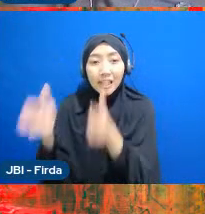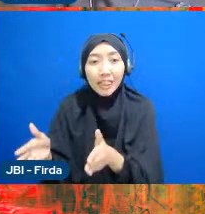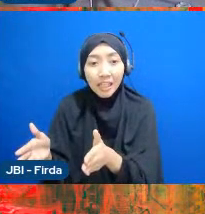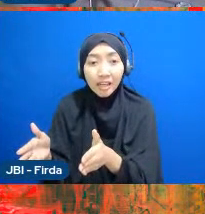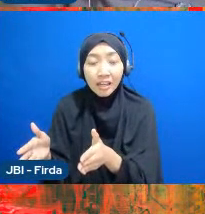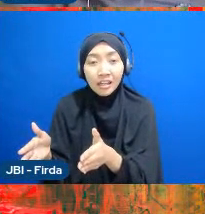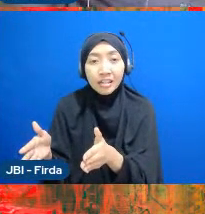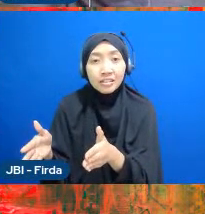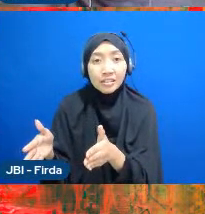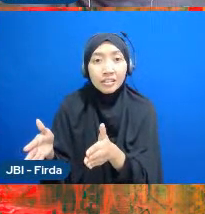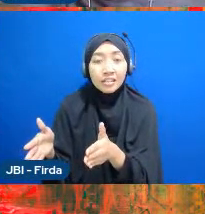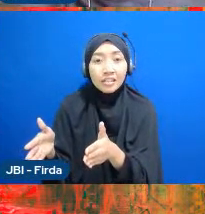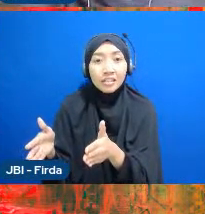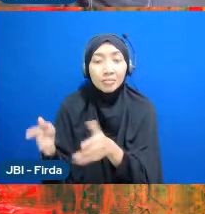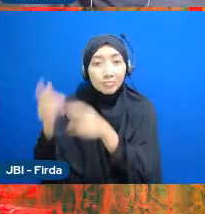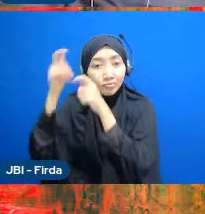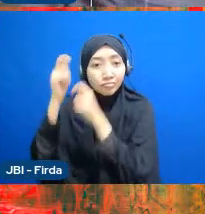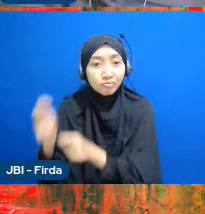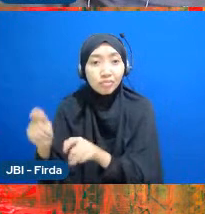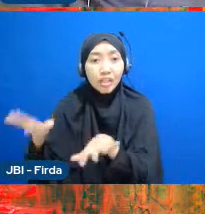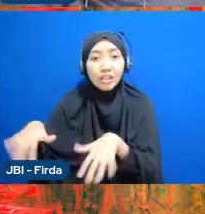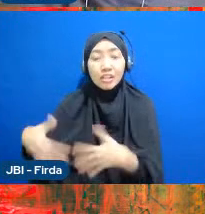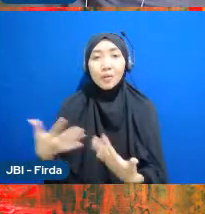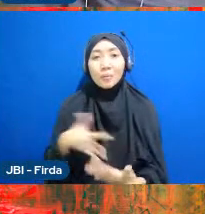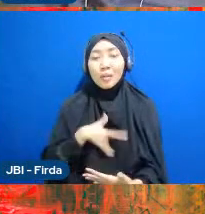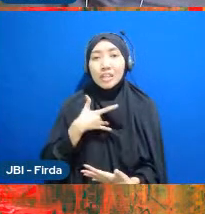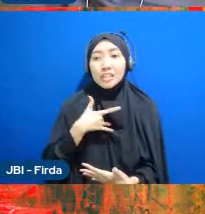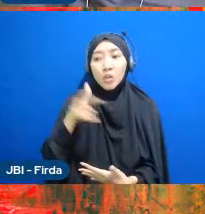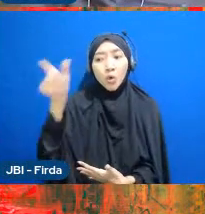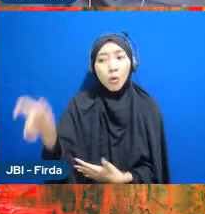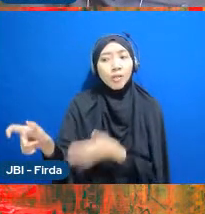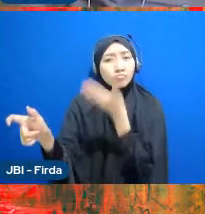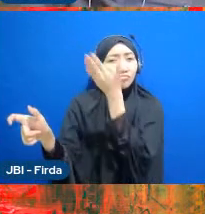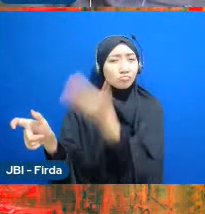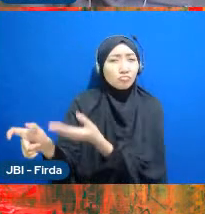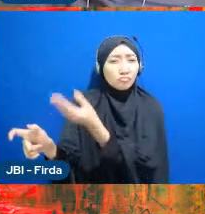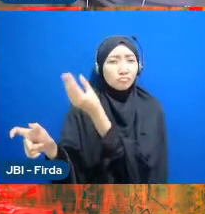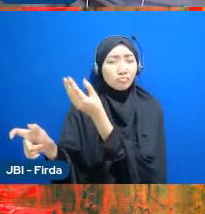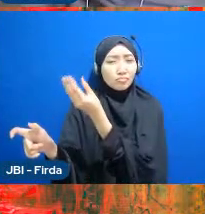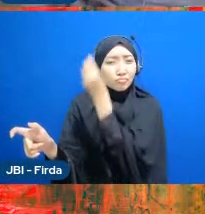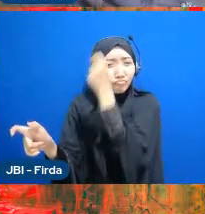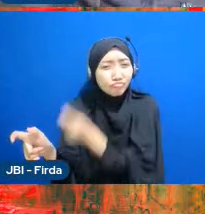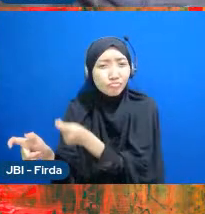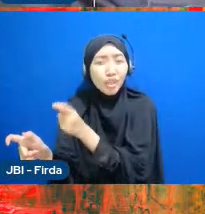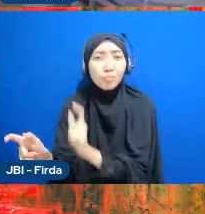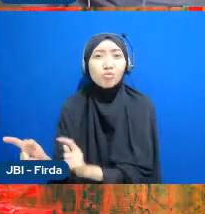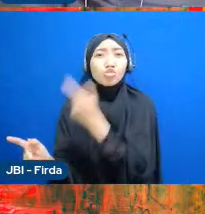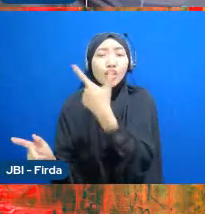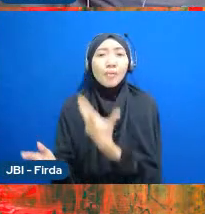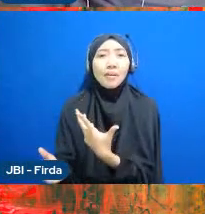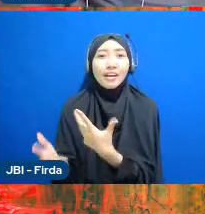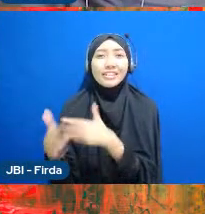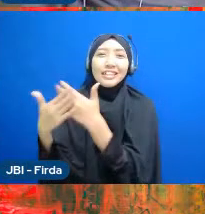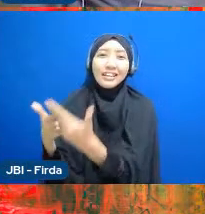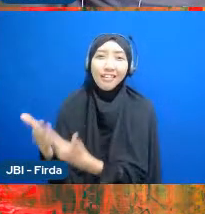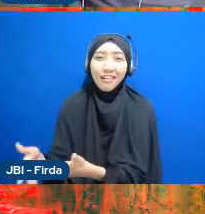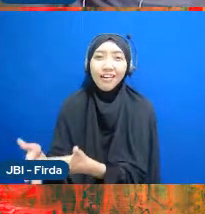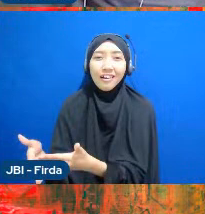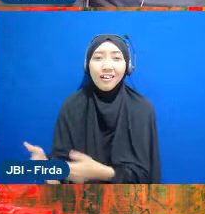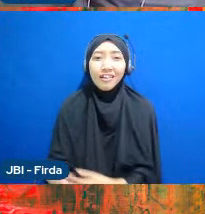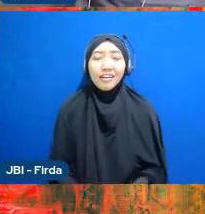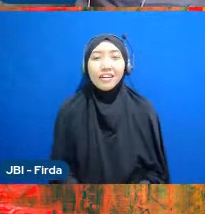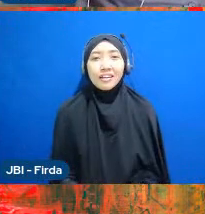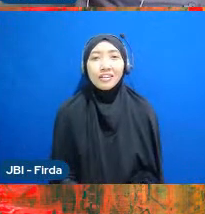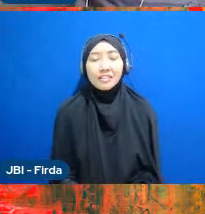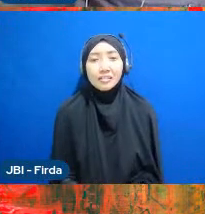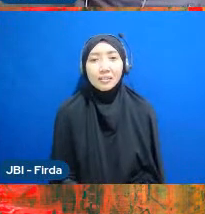memberikan suatu penghargaan, atau dia merasa seseorang itu berharga, maka yang muncul adalah rasa sayang, seperti itu. Jadi